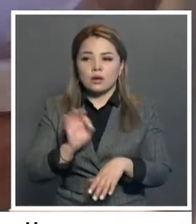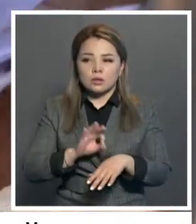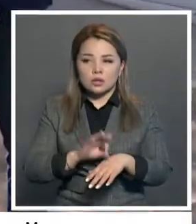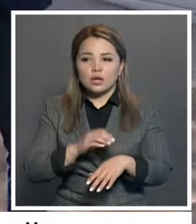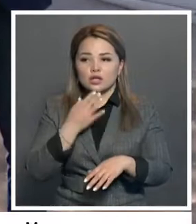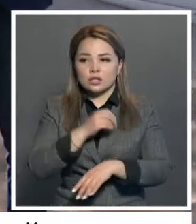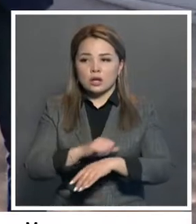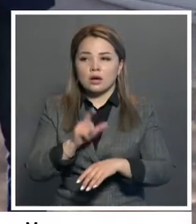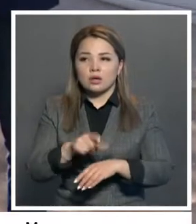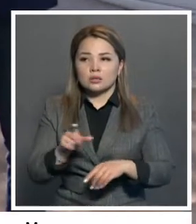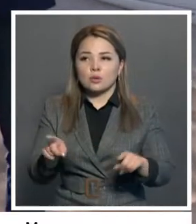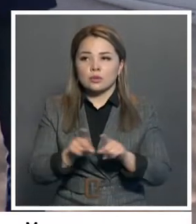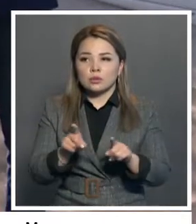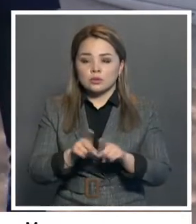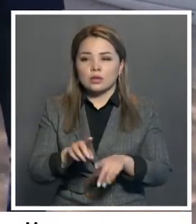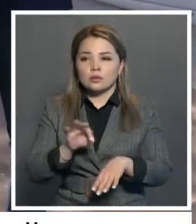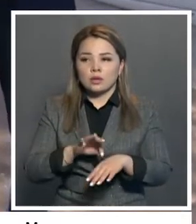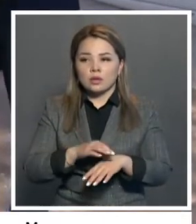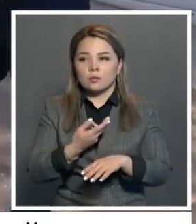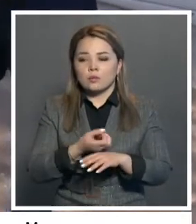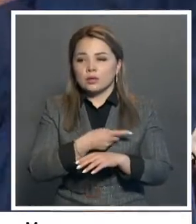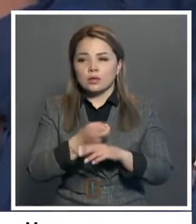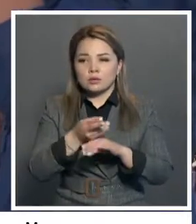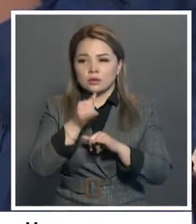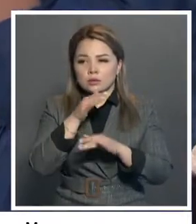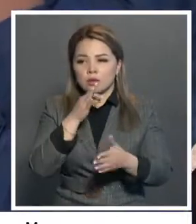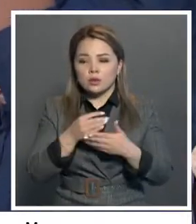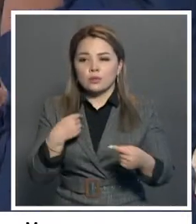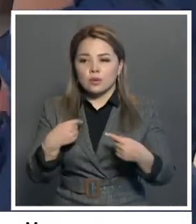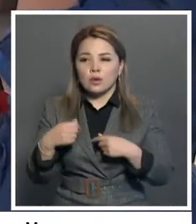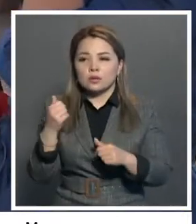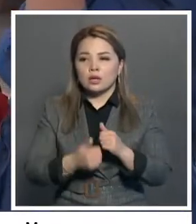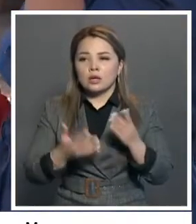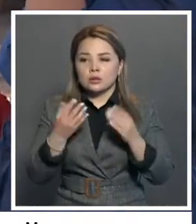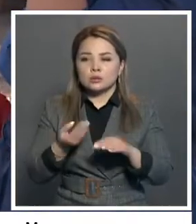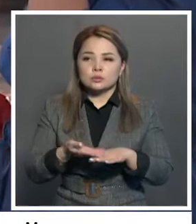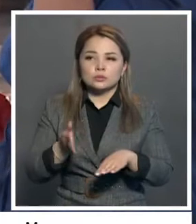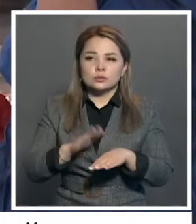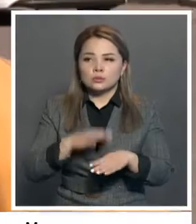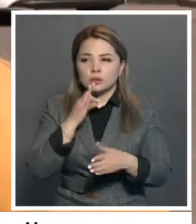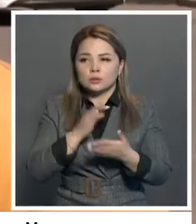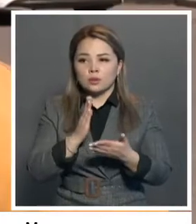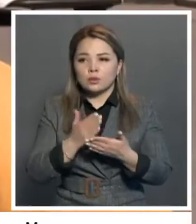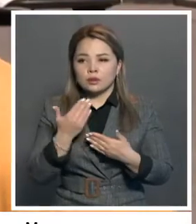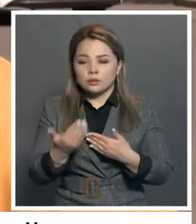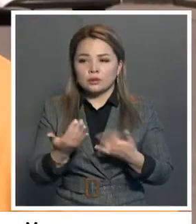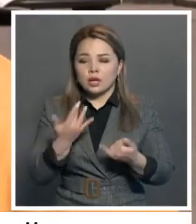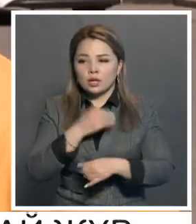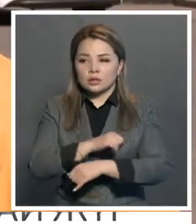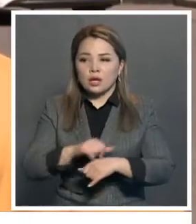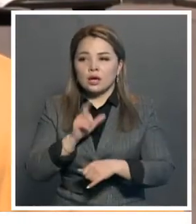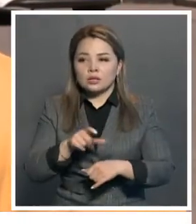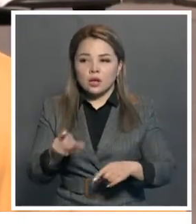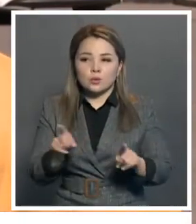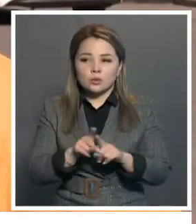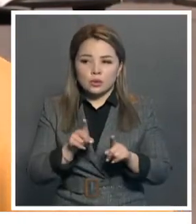шетел азаматы болған соң жергілікті аурухана қабылдамайды. Күн көрісіміз күннен күнге қиындап барады дейді. Түгел шетел азаматтар